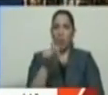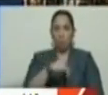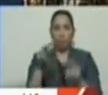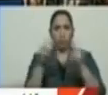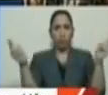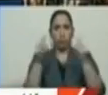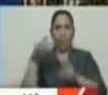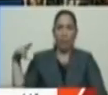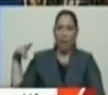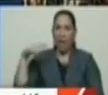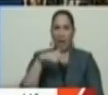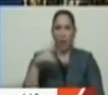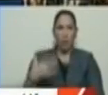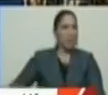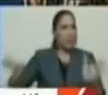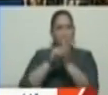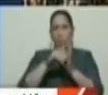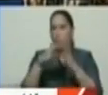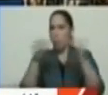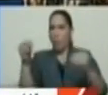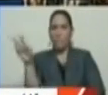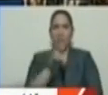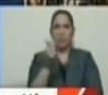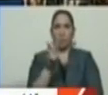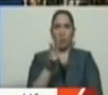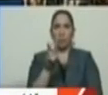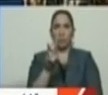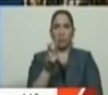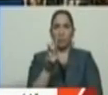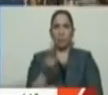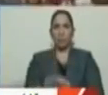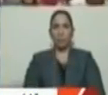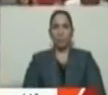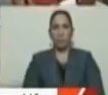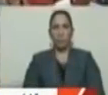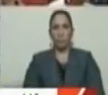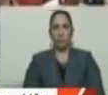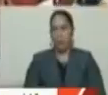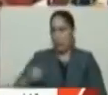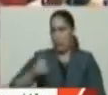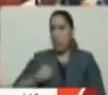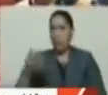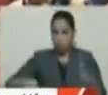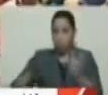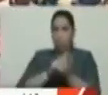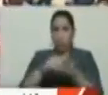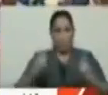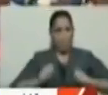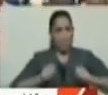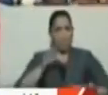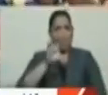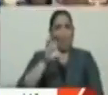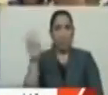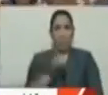إعادة النظر في دعم الحكومة الانتقالية الجديدة بقيادة واني. طيب في هذه